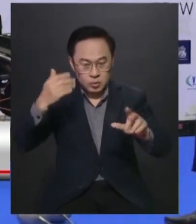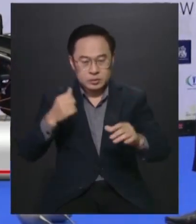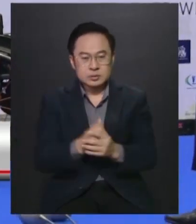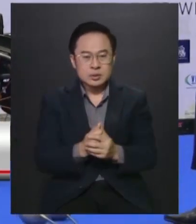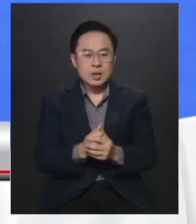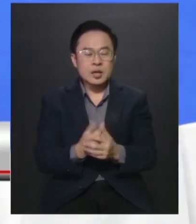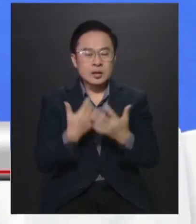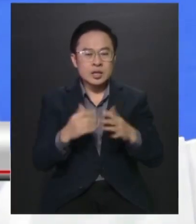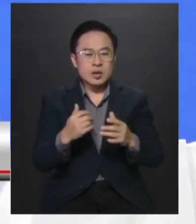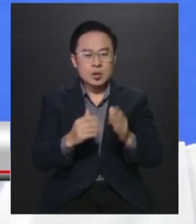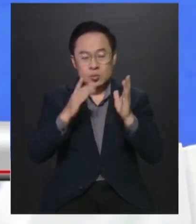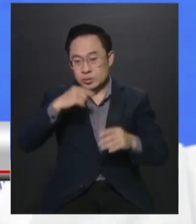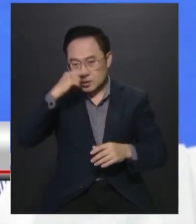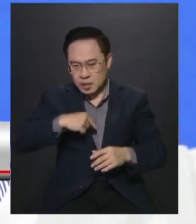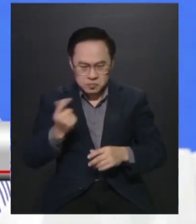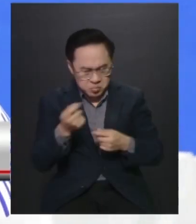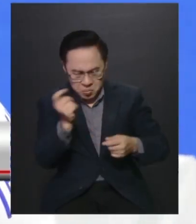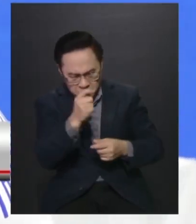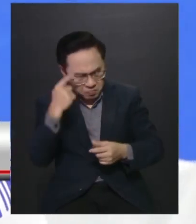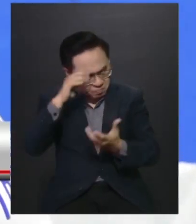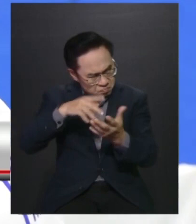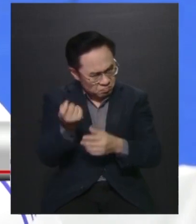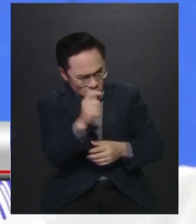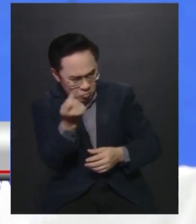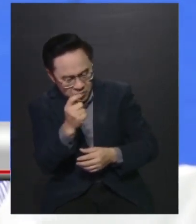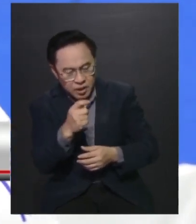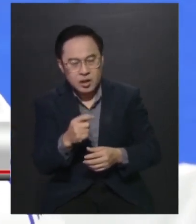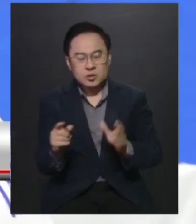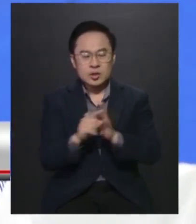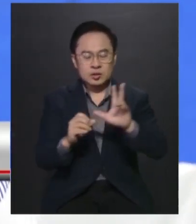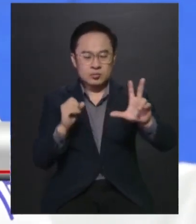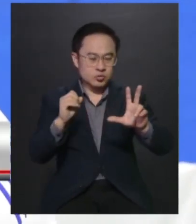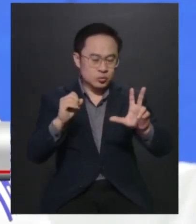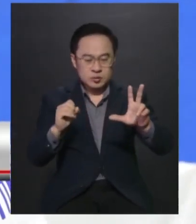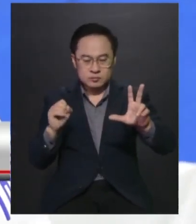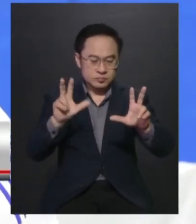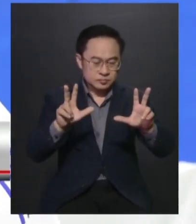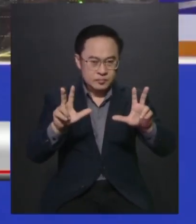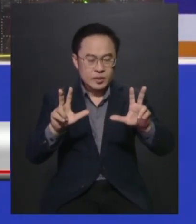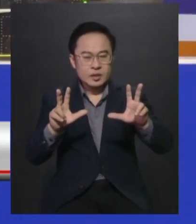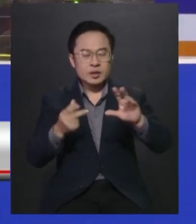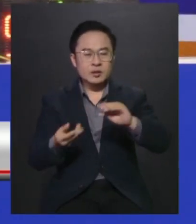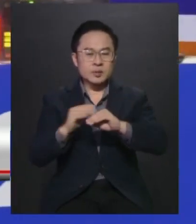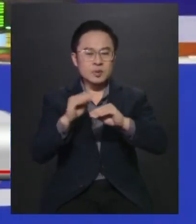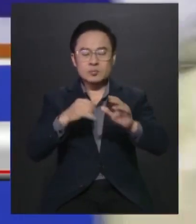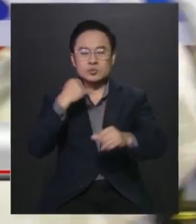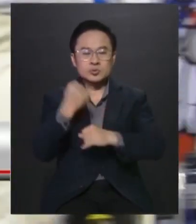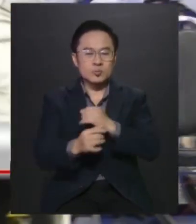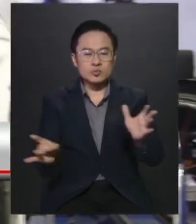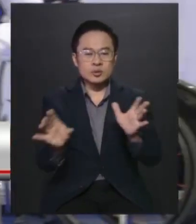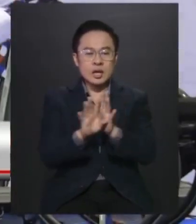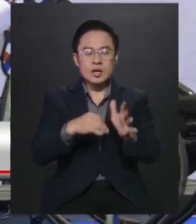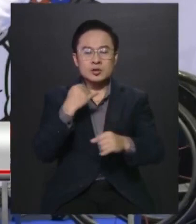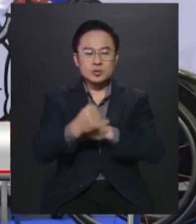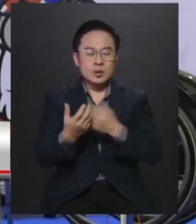ยความนิ่งแล้วก็ความถนัดในประเภทเอเป้ของพี่แววสายสุนีครับทำให้สามารถทำคะแนนพลิกกลับมาแล้วก็ชนะไปแบบสุดมันเล